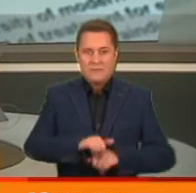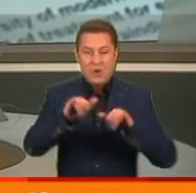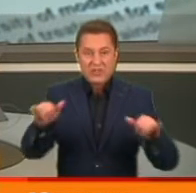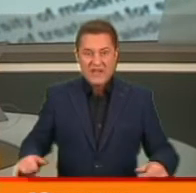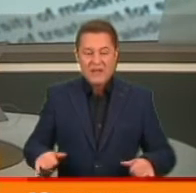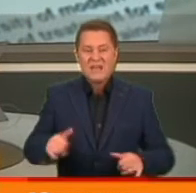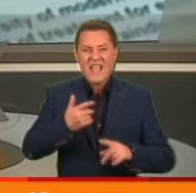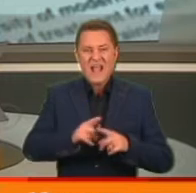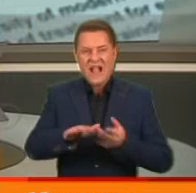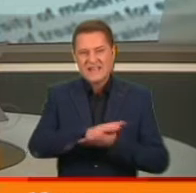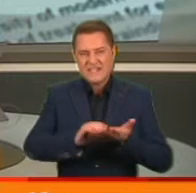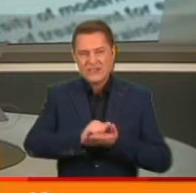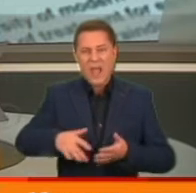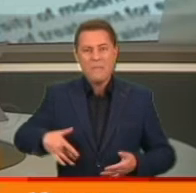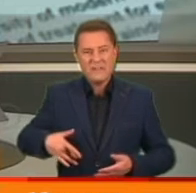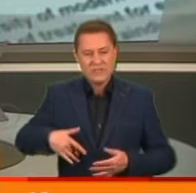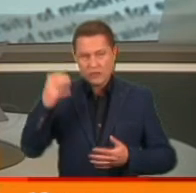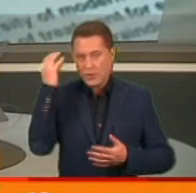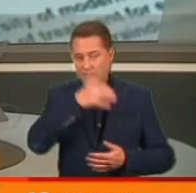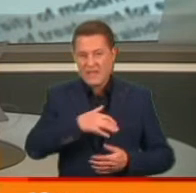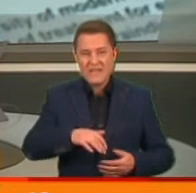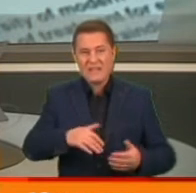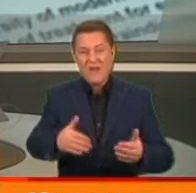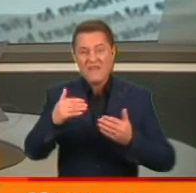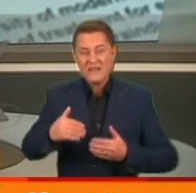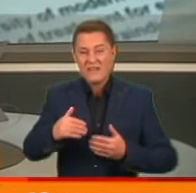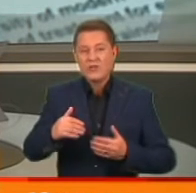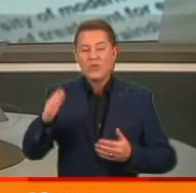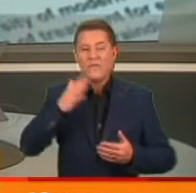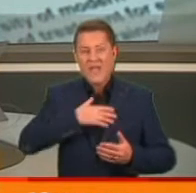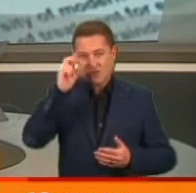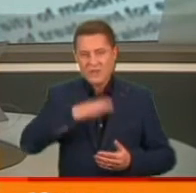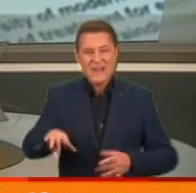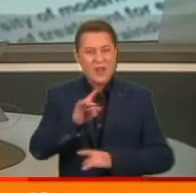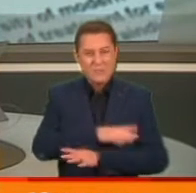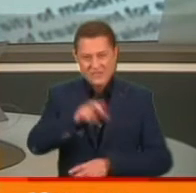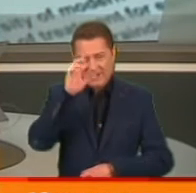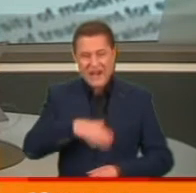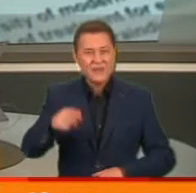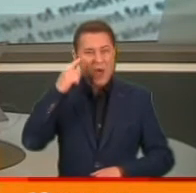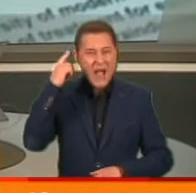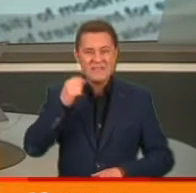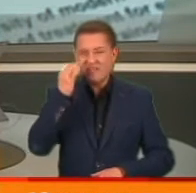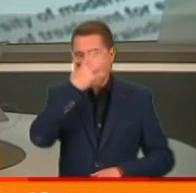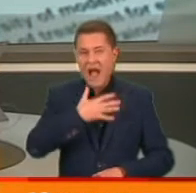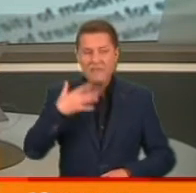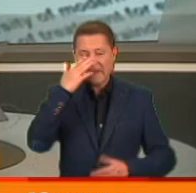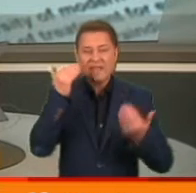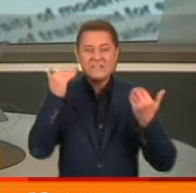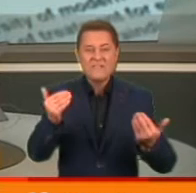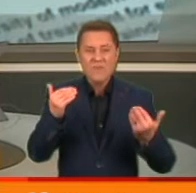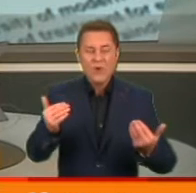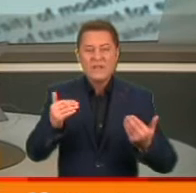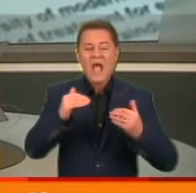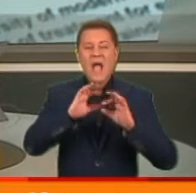яка з'їдає печінку непомітно, відкинуло нашу країну в один перелік із найбіднішими країнами Азії та Африки. Від сьогодні у